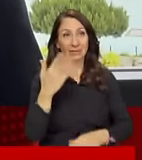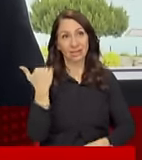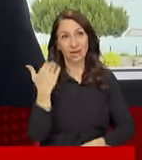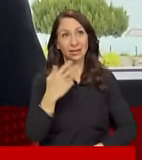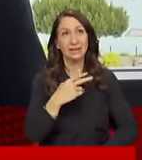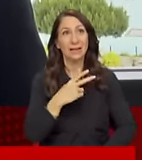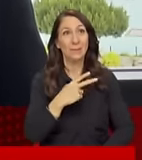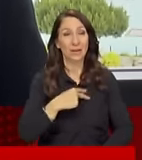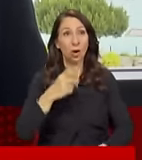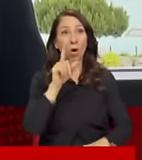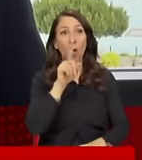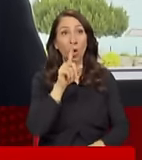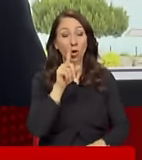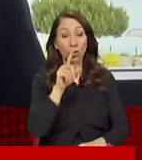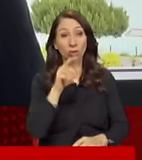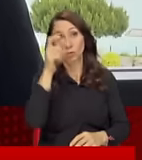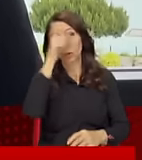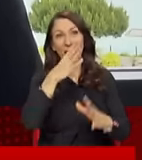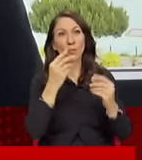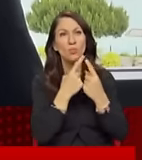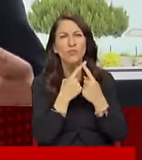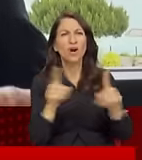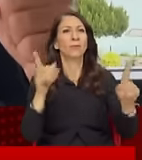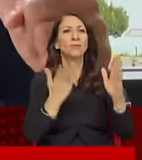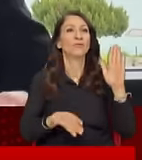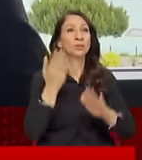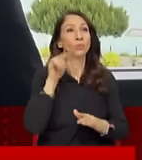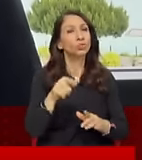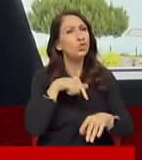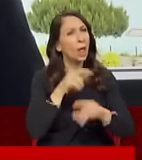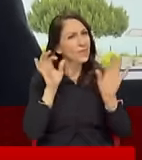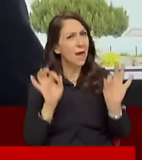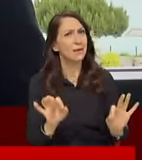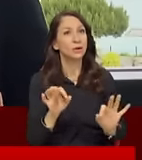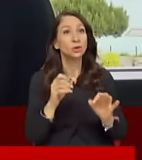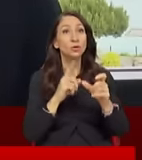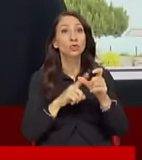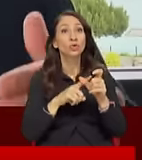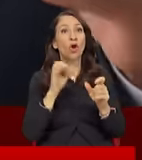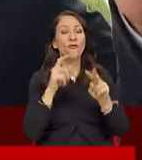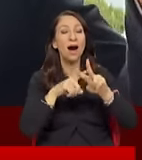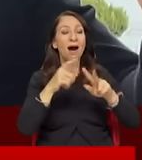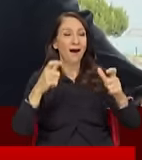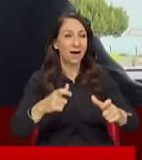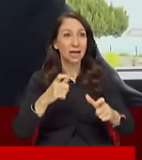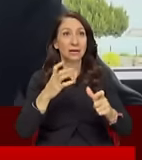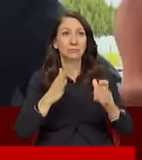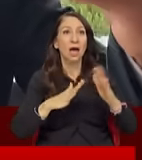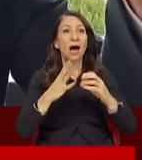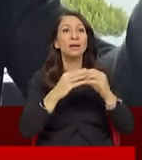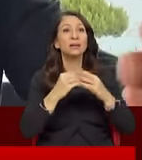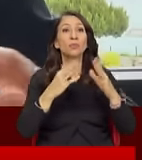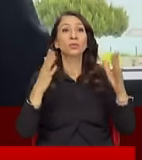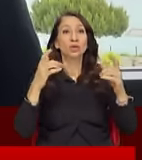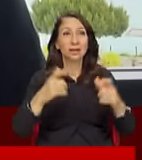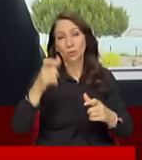yerel seçimlerde. Evet. 10.50 Türkiye'deki en büyük farkı atmıştık. Bu dönemde iddiamız o. Çukurova'da estireceğimiz rüzgarla Adana Büyükşehir'de